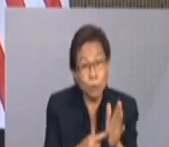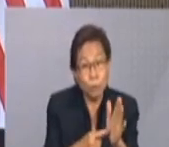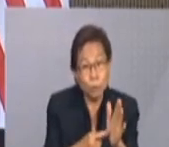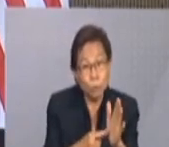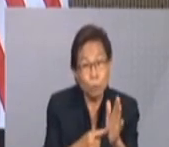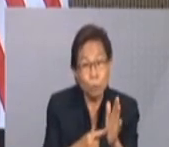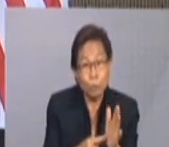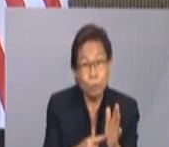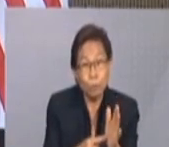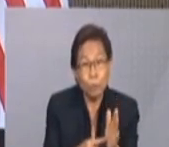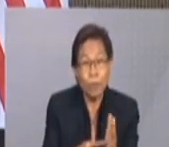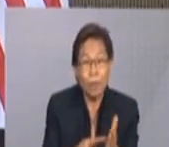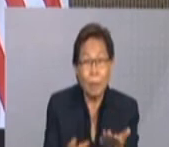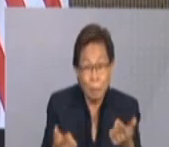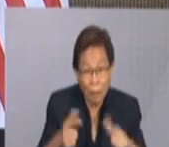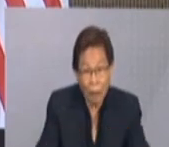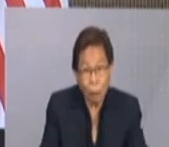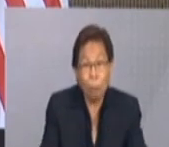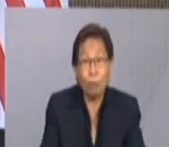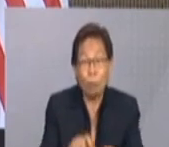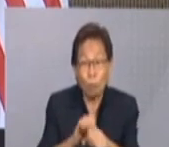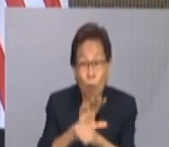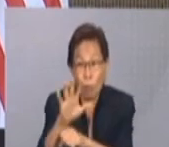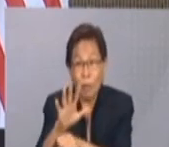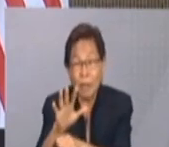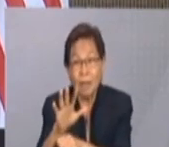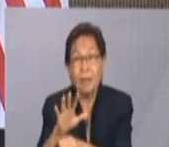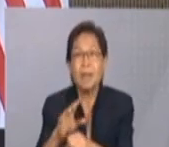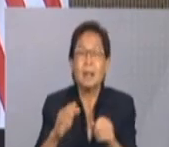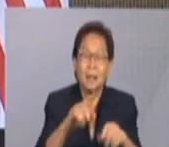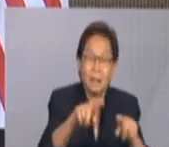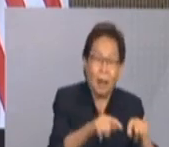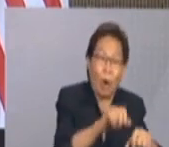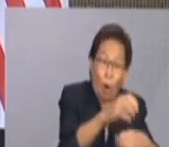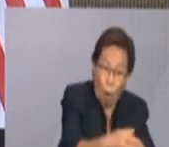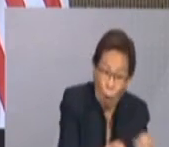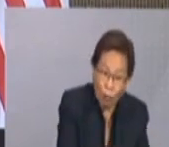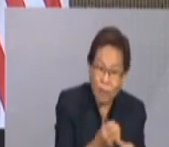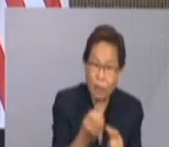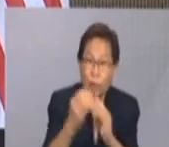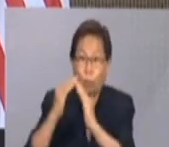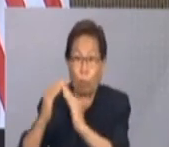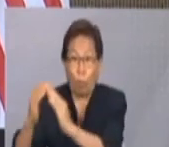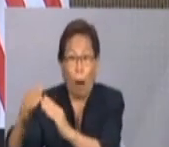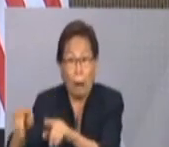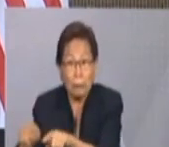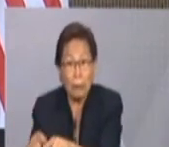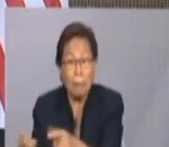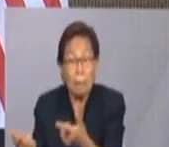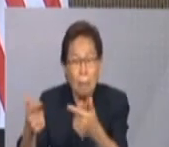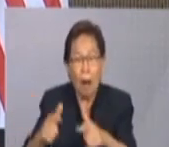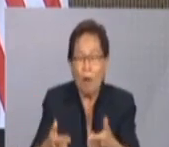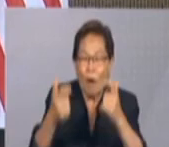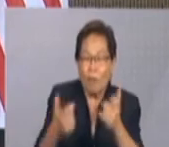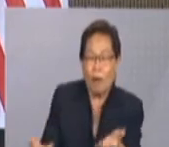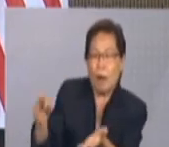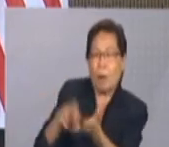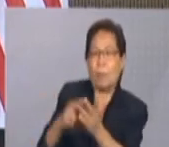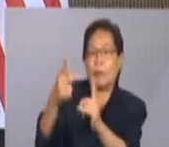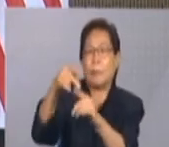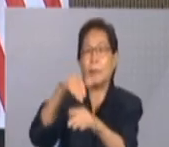19 di tempat-tempat kerja ataupun di kawasan perumahan saudara-saudari cepat-cepat melaporkan pada pihak